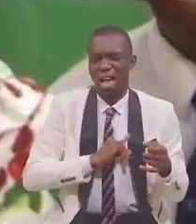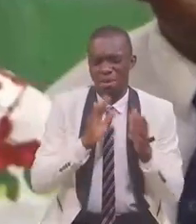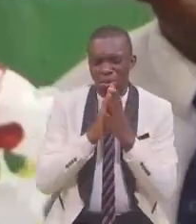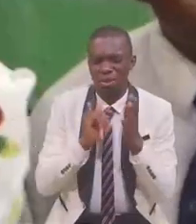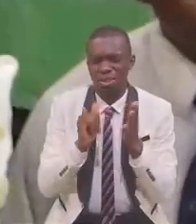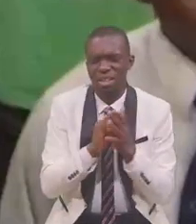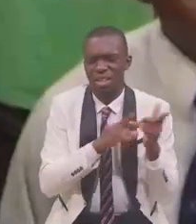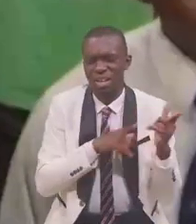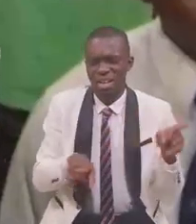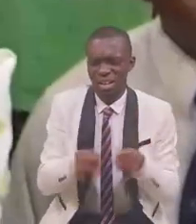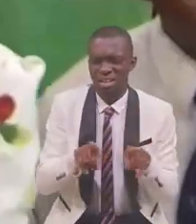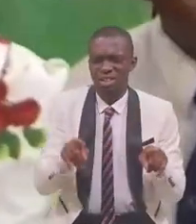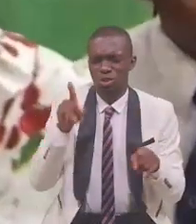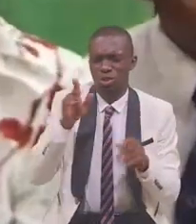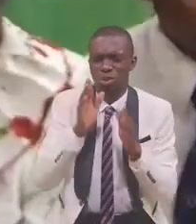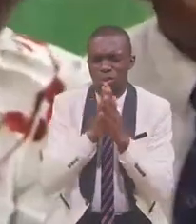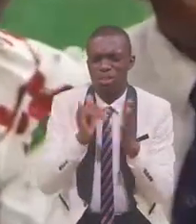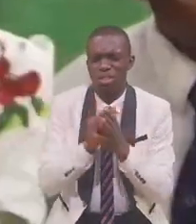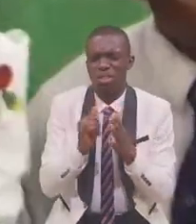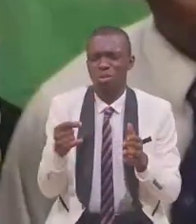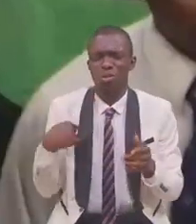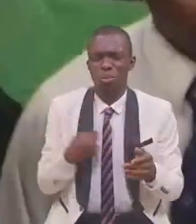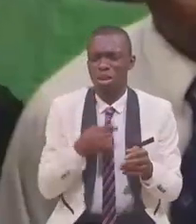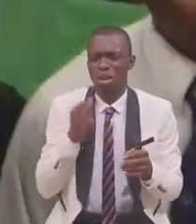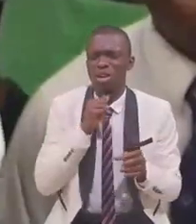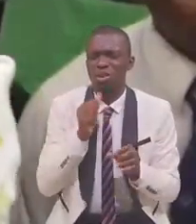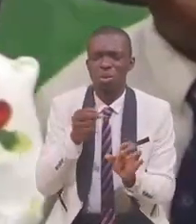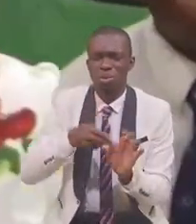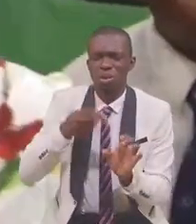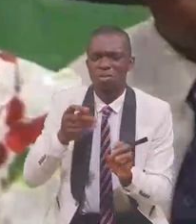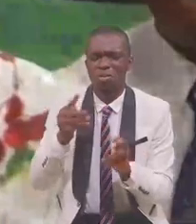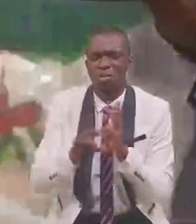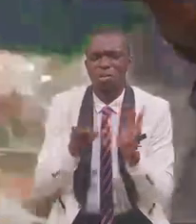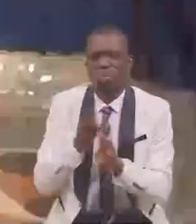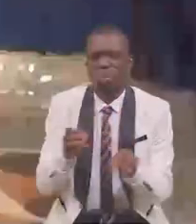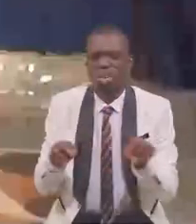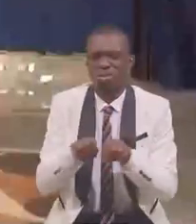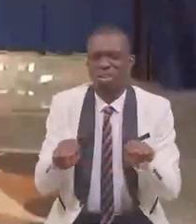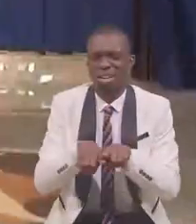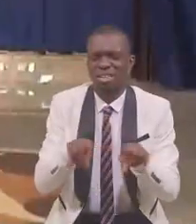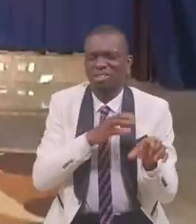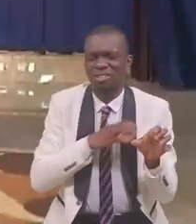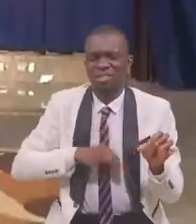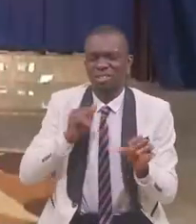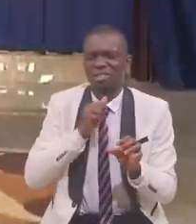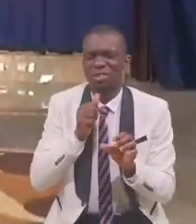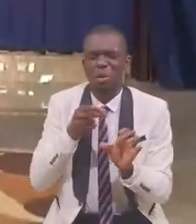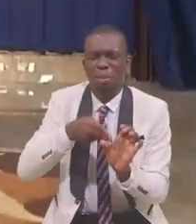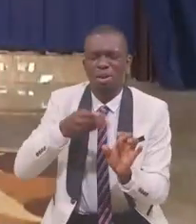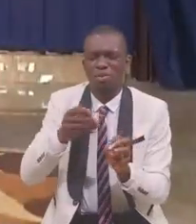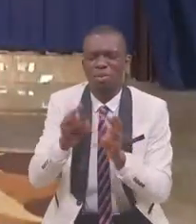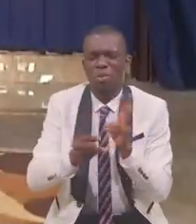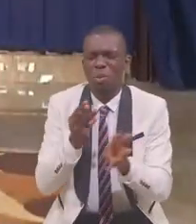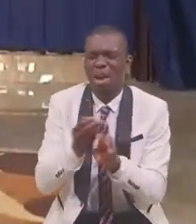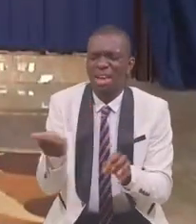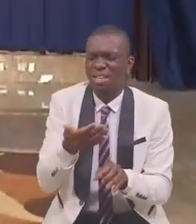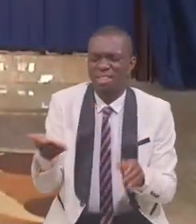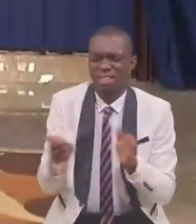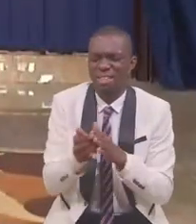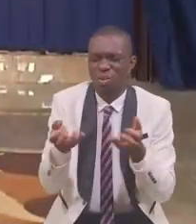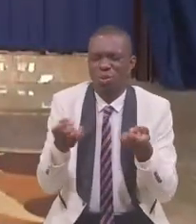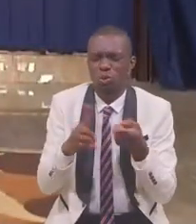monde, comme Christ n'est pas du monde. Tout ce qui est du monde, qui essaie de s'attacher à nous. Seigneur, lave cela de nous au